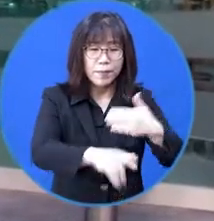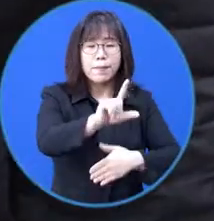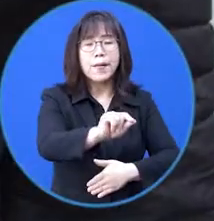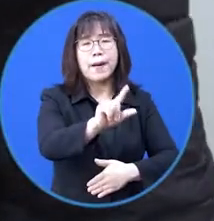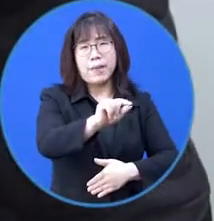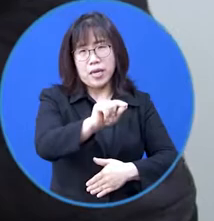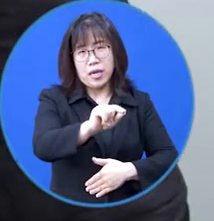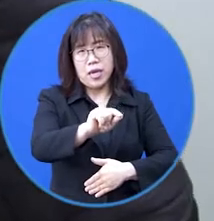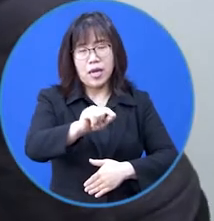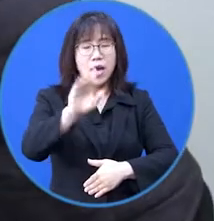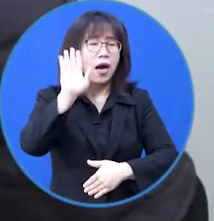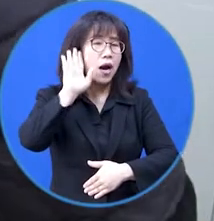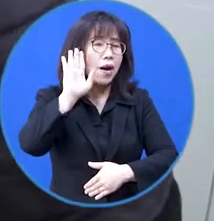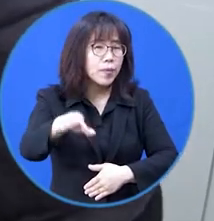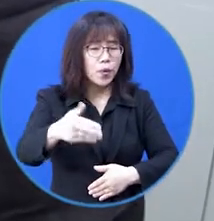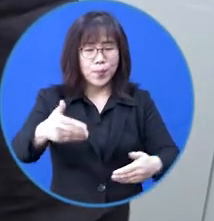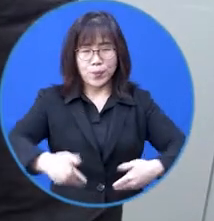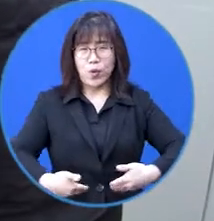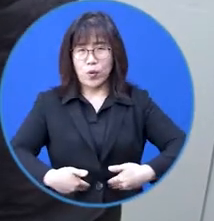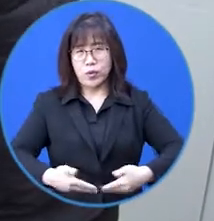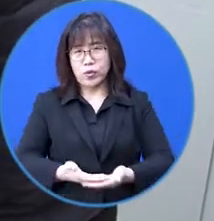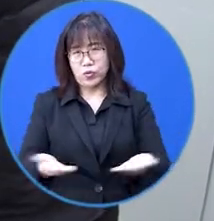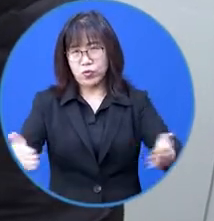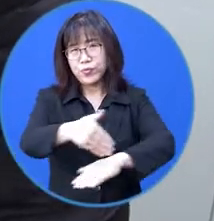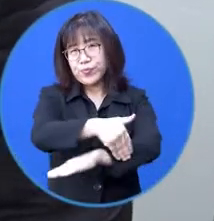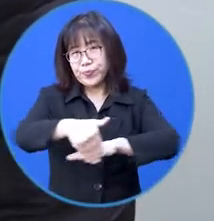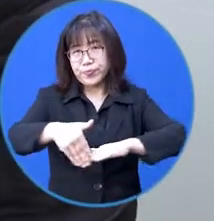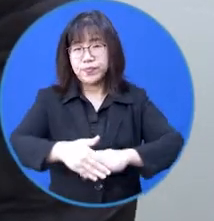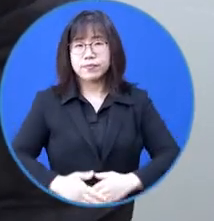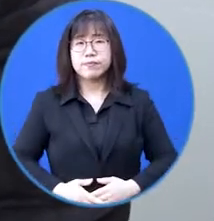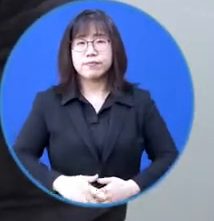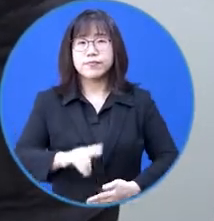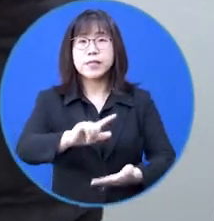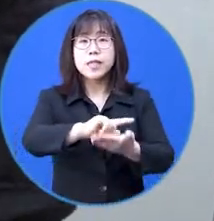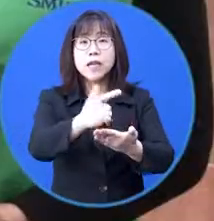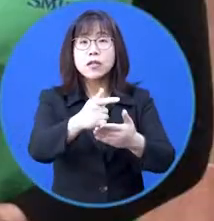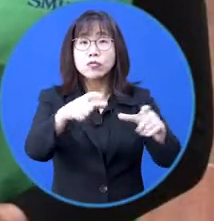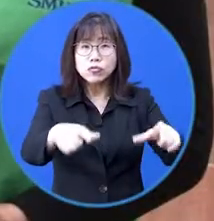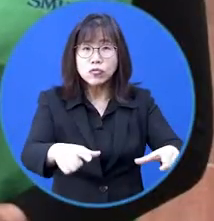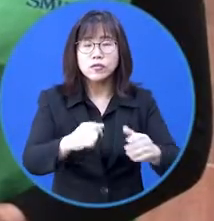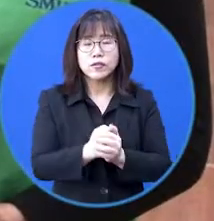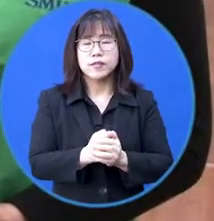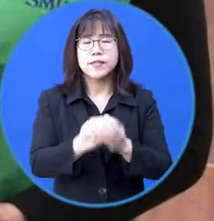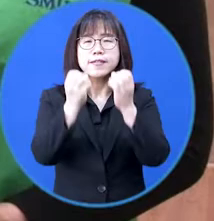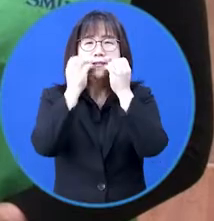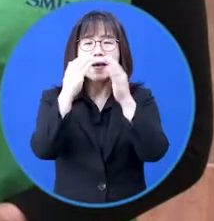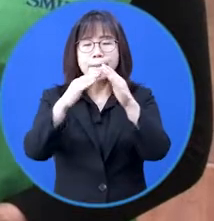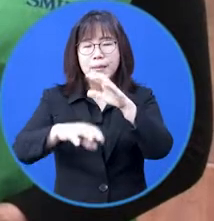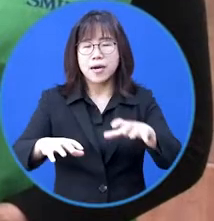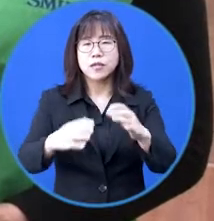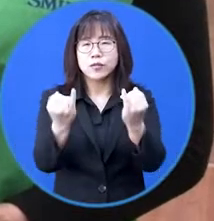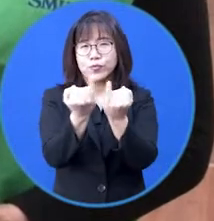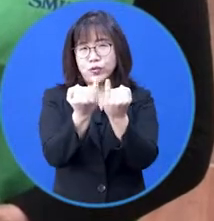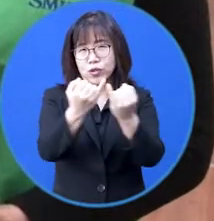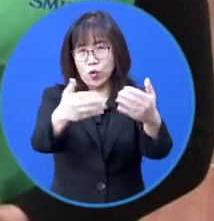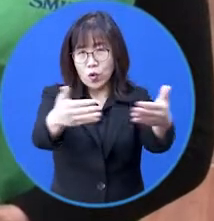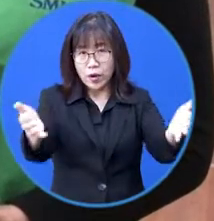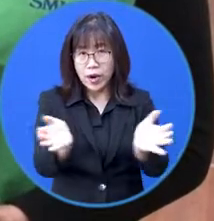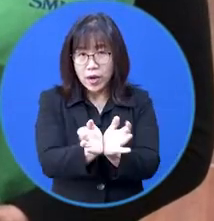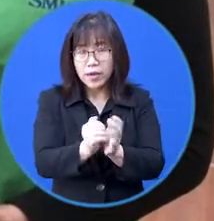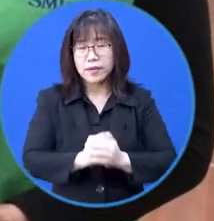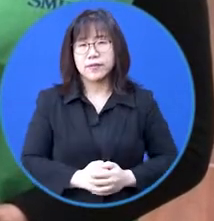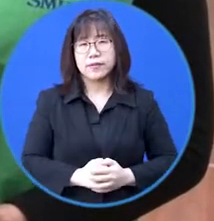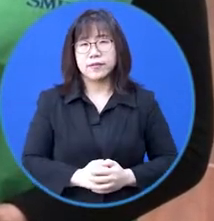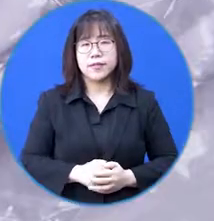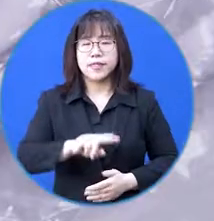즉시 마스크가 필요한 곳에 순차적으로 지급합니다. 강서구 새마을 부녀회는 추가로 아동용 면